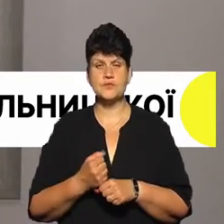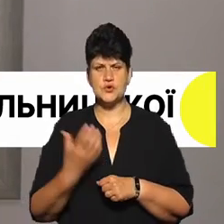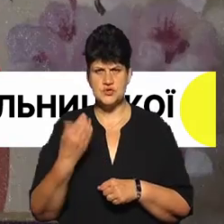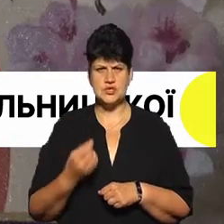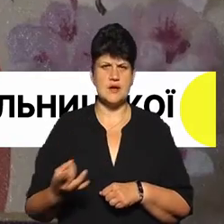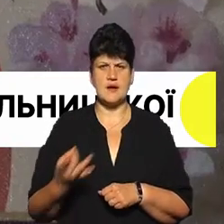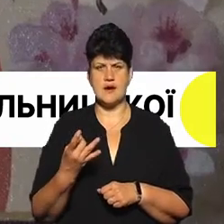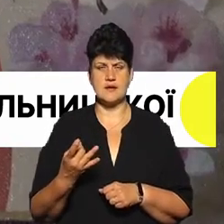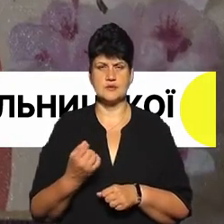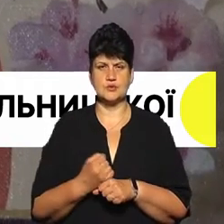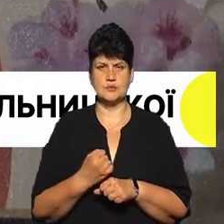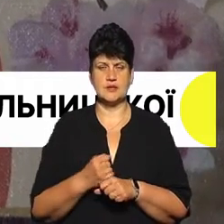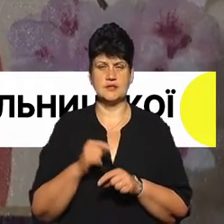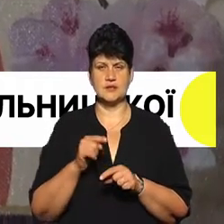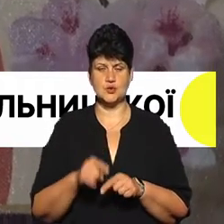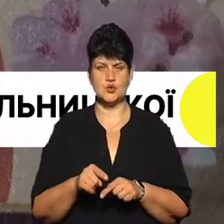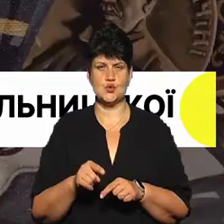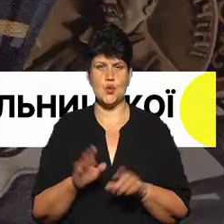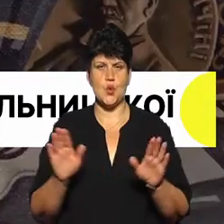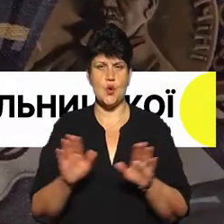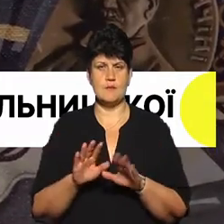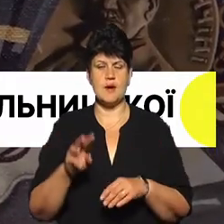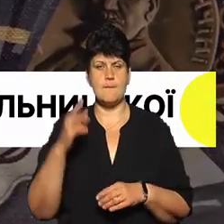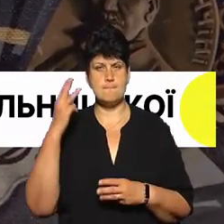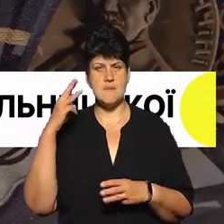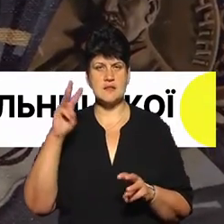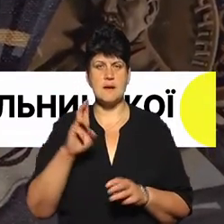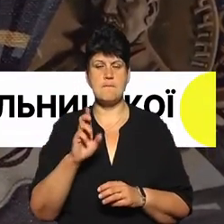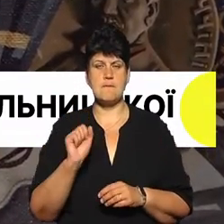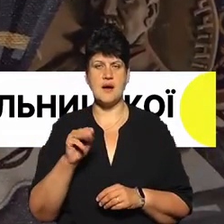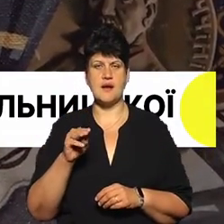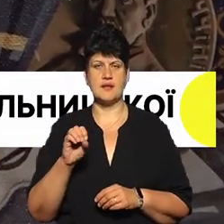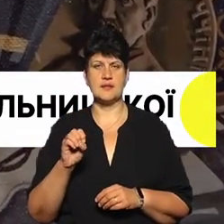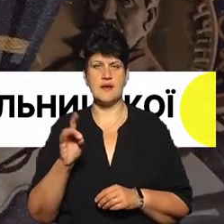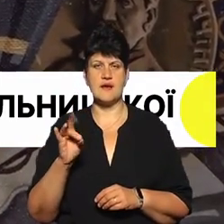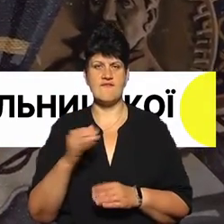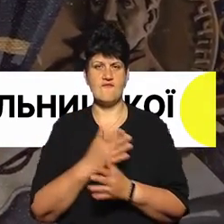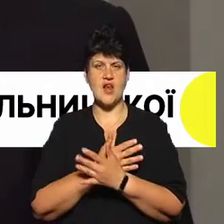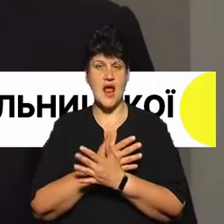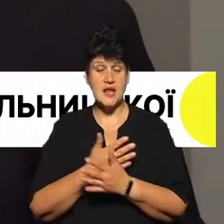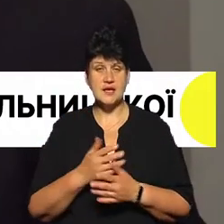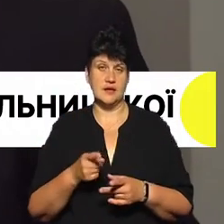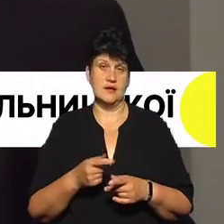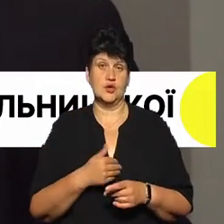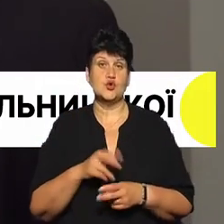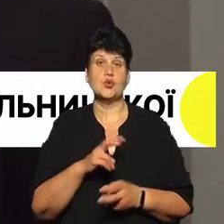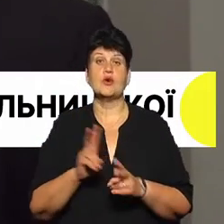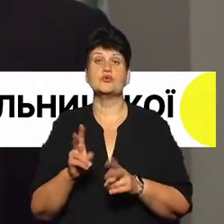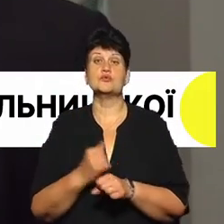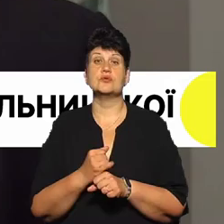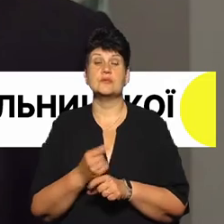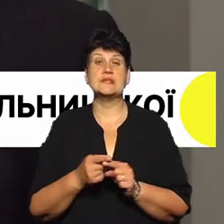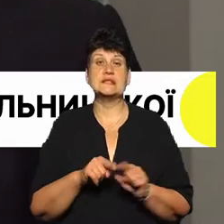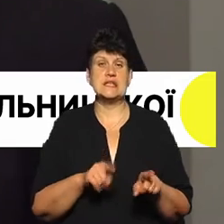цю оперу «Мадам Баттерфляй». І, відповідно, він шукав виконавицю, яка би взялася за це. І ніхто не хотів, бо це